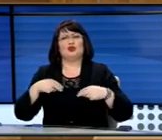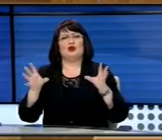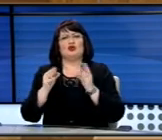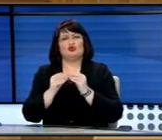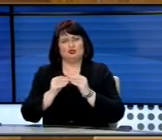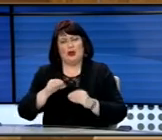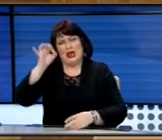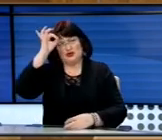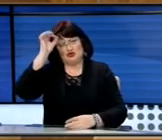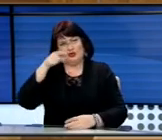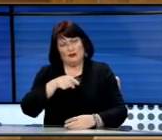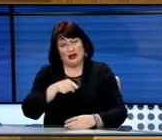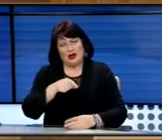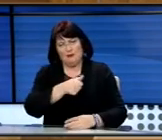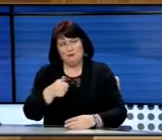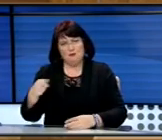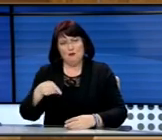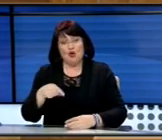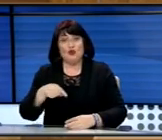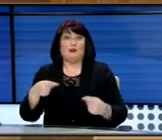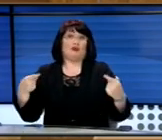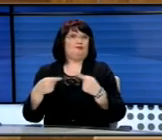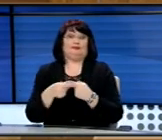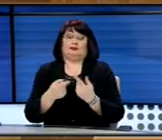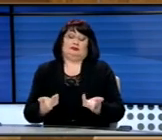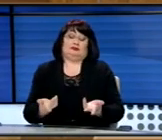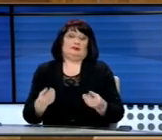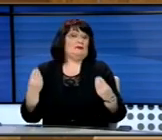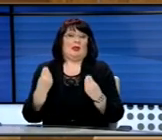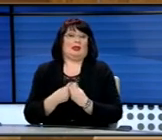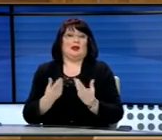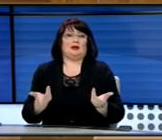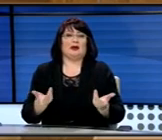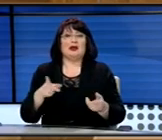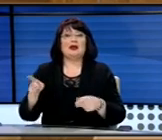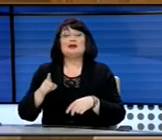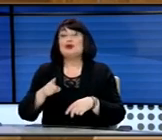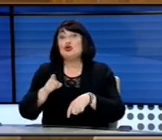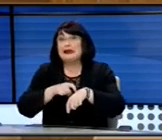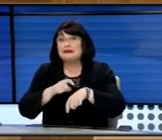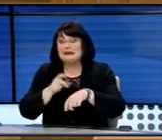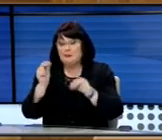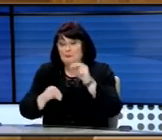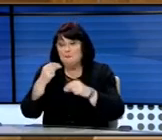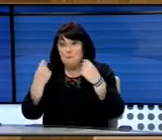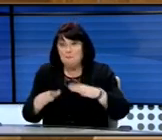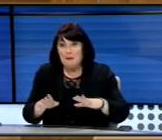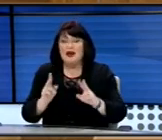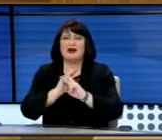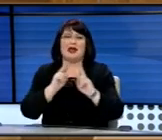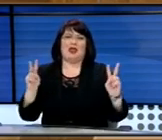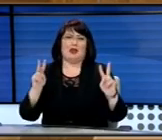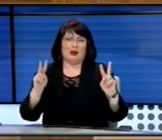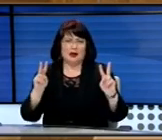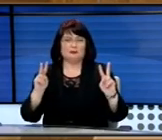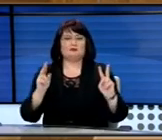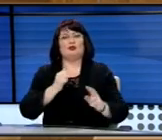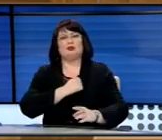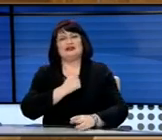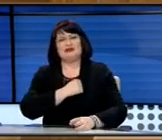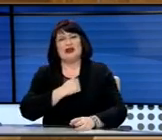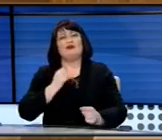του Πολίτη ήταν αναντίστοιχη και μάλιστα τη στιγμή που έγινε με την ξεκάθαρη θέση που έχει και